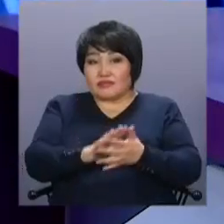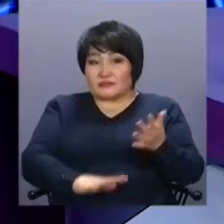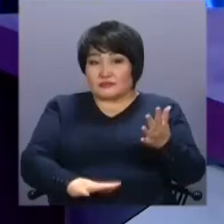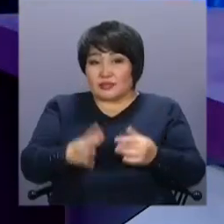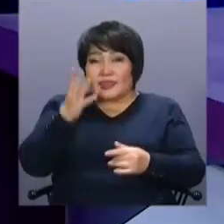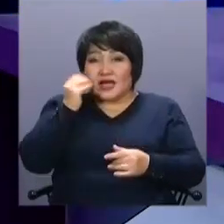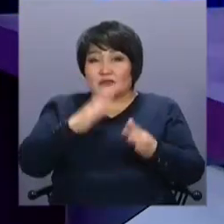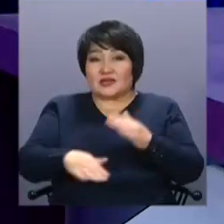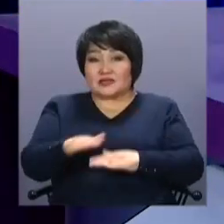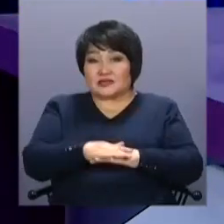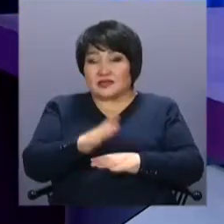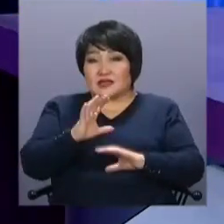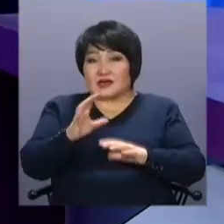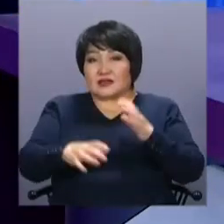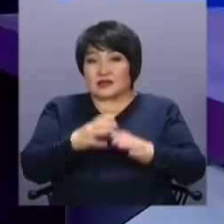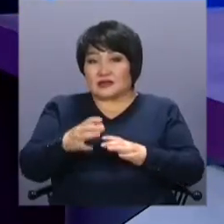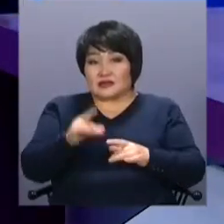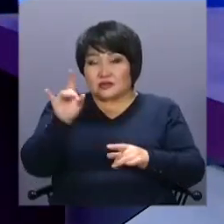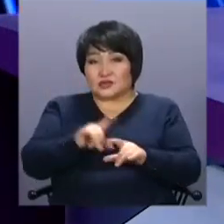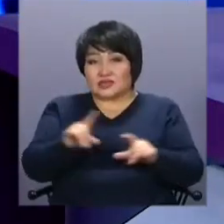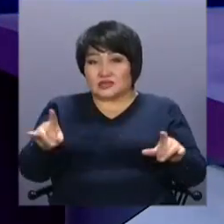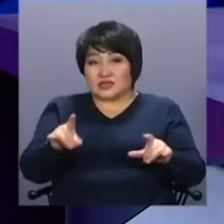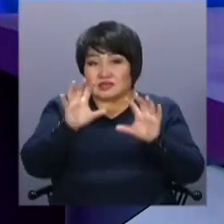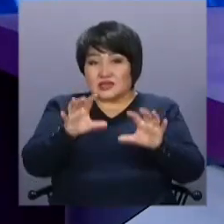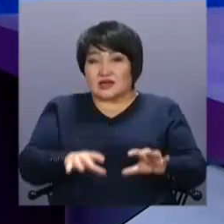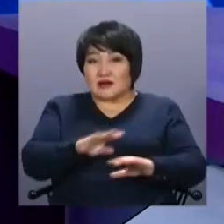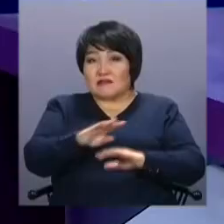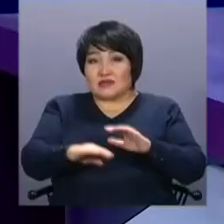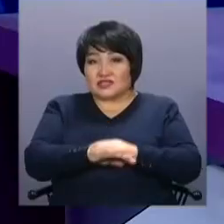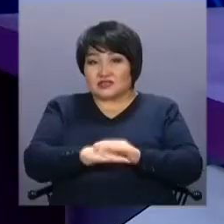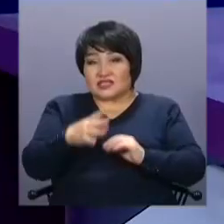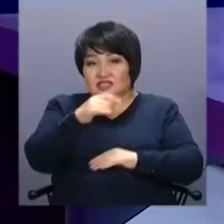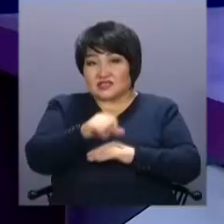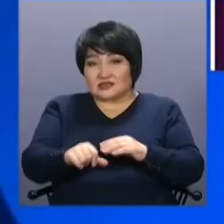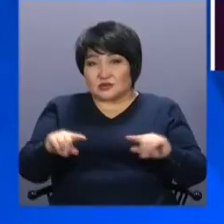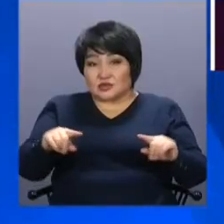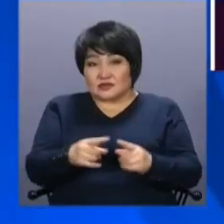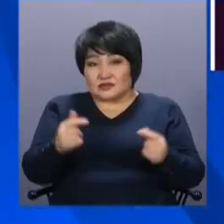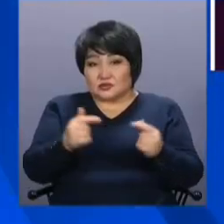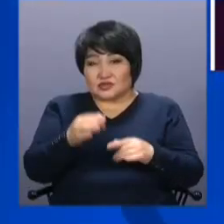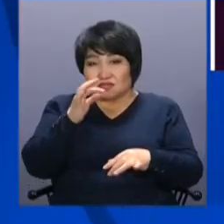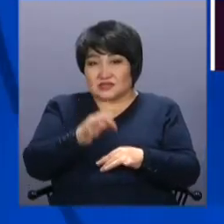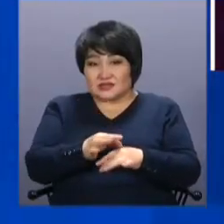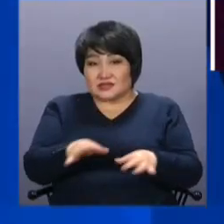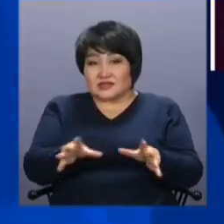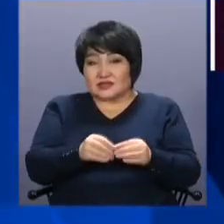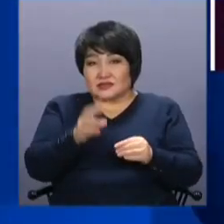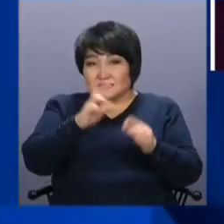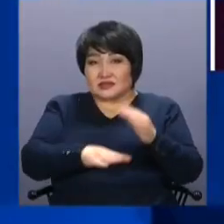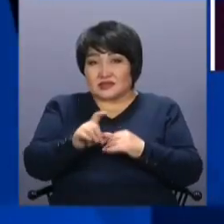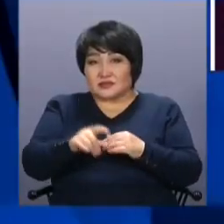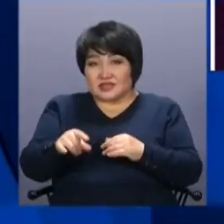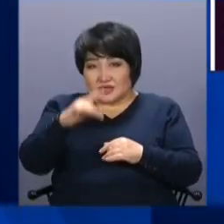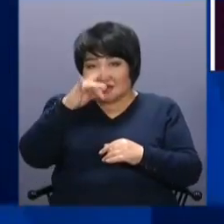Алматыдағы халықаралық әуежайда заңға бағынбаған шетелдіктер ұсталды. Нақтырақ айтқанда, Катар елінің азаматтары Қазақстанға қарай